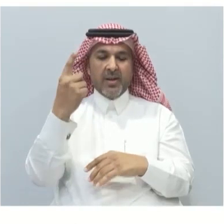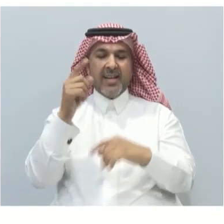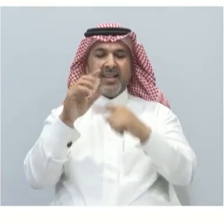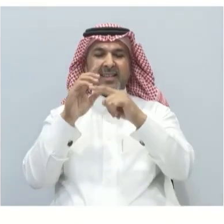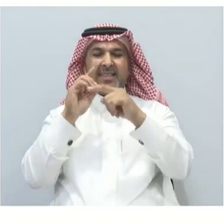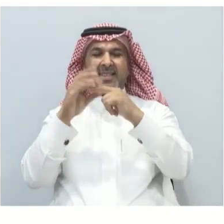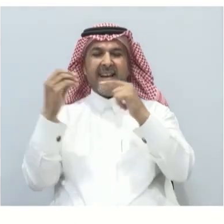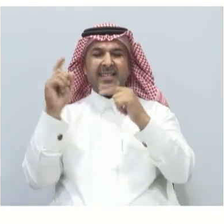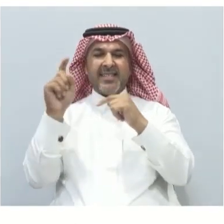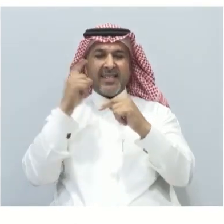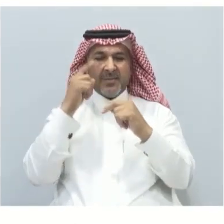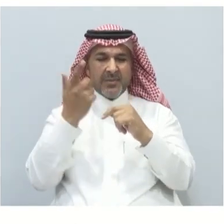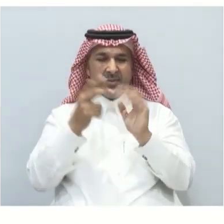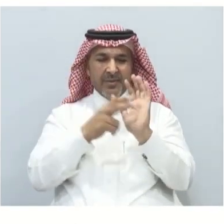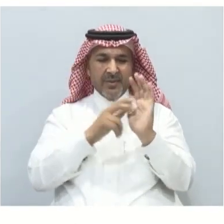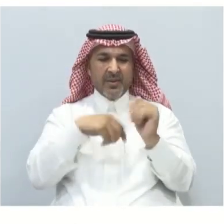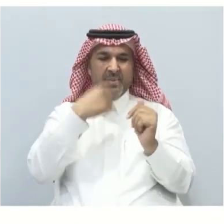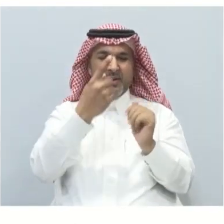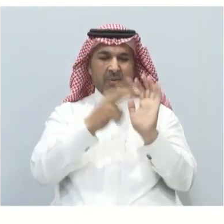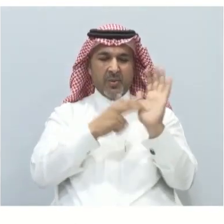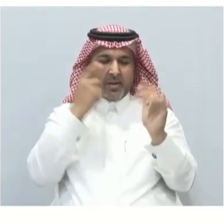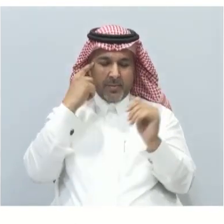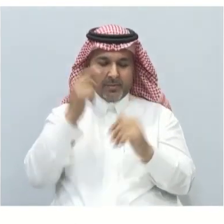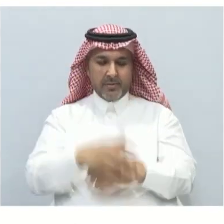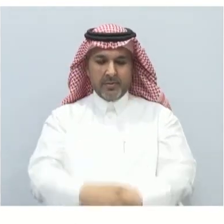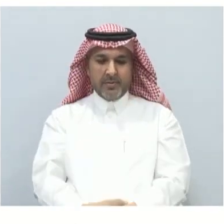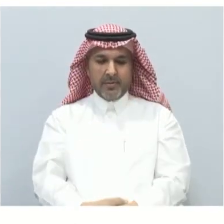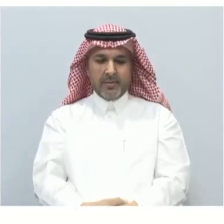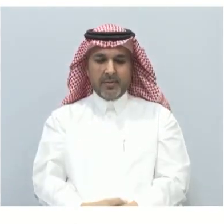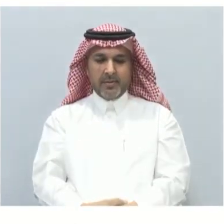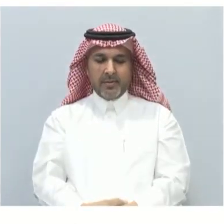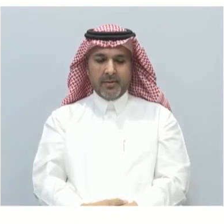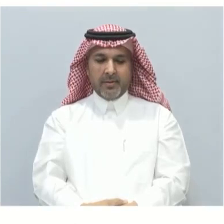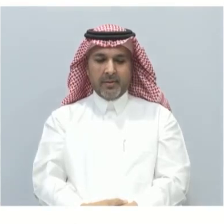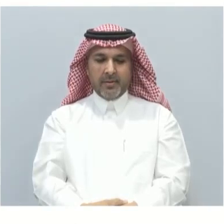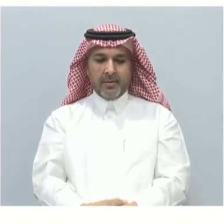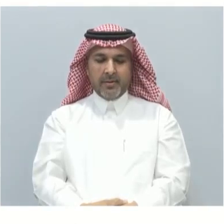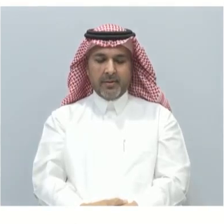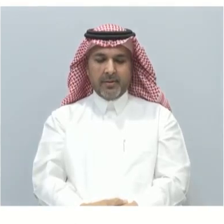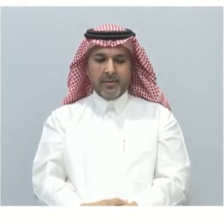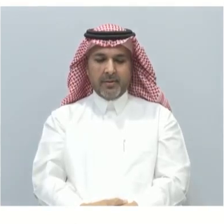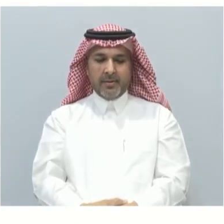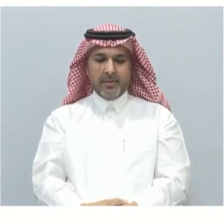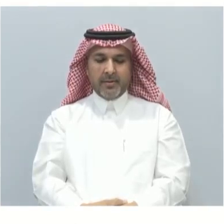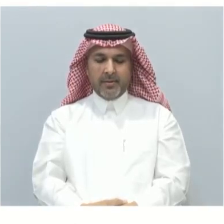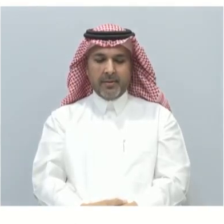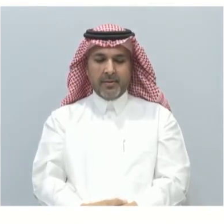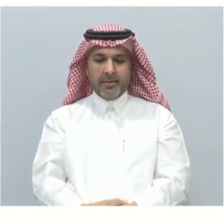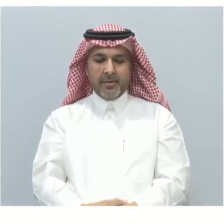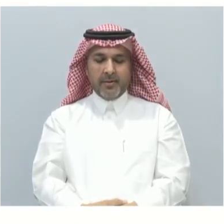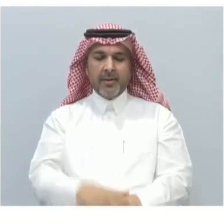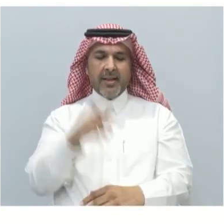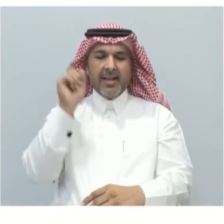ناقص اكس طبعا اذا جيت توحد الاساس بتخلي هذه 4 اس صفر وبالتالي راح نقول